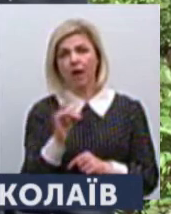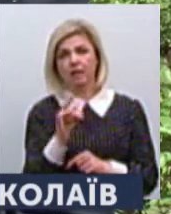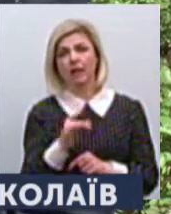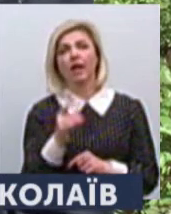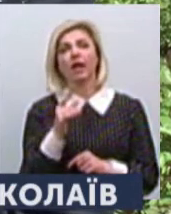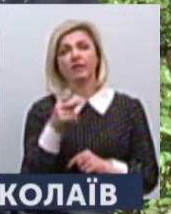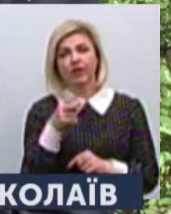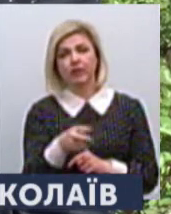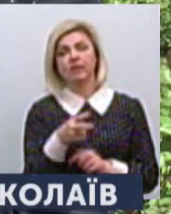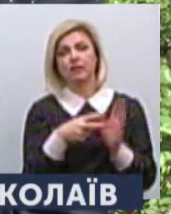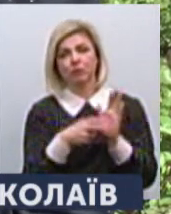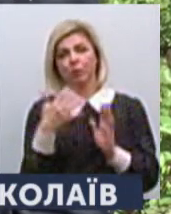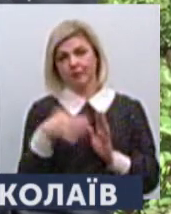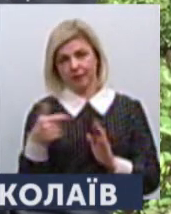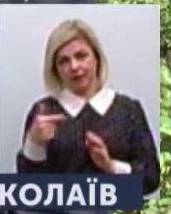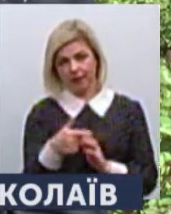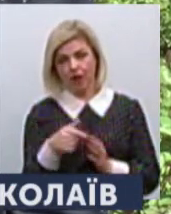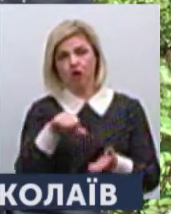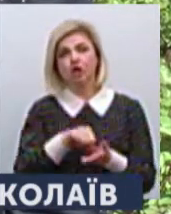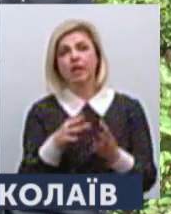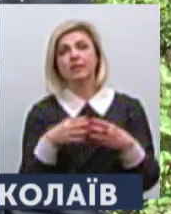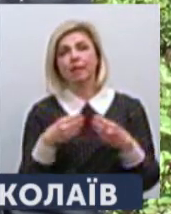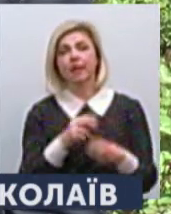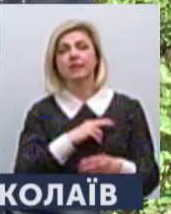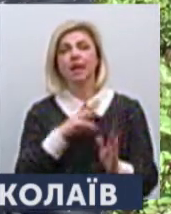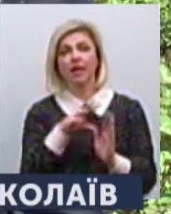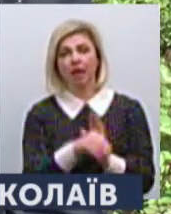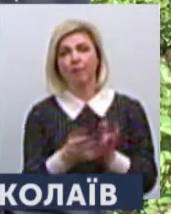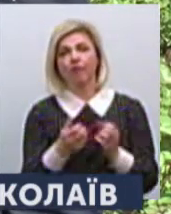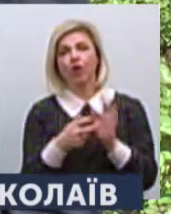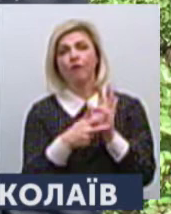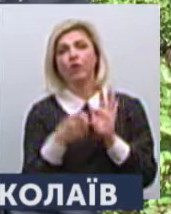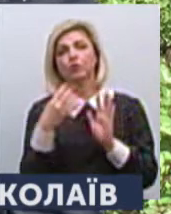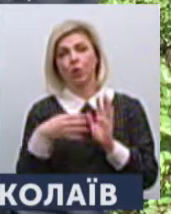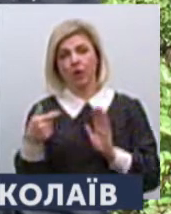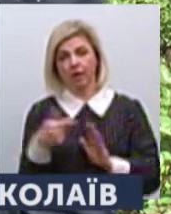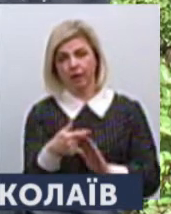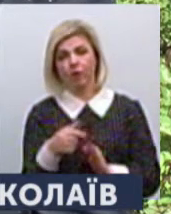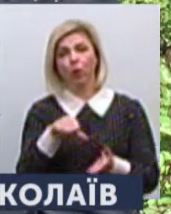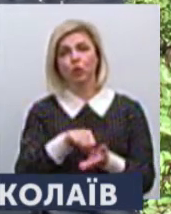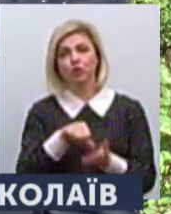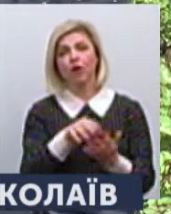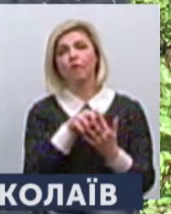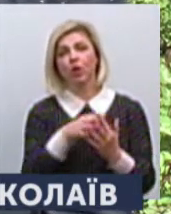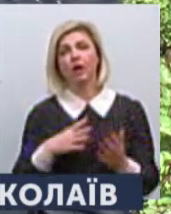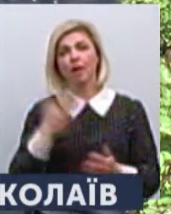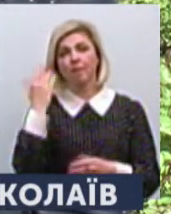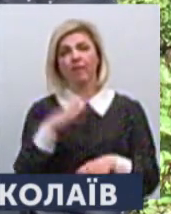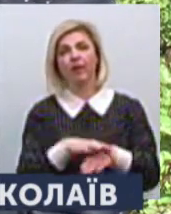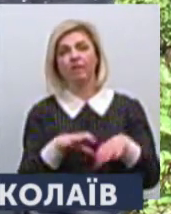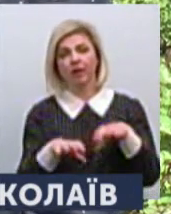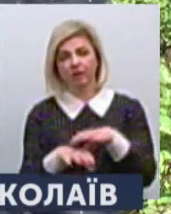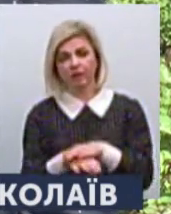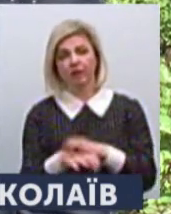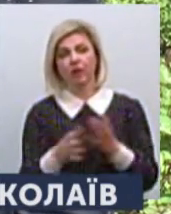3750 гривень. Члени сімей загиблих отримують 840 гривень, учасники війни та колишні в'язні